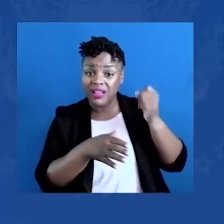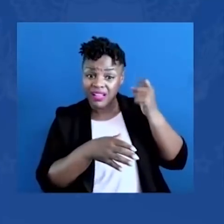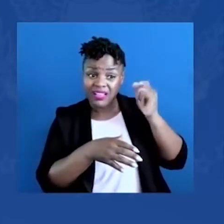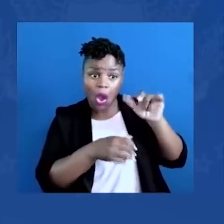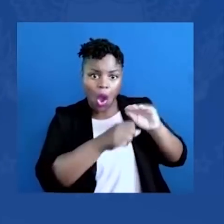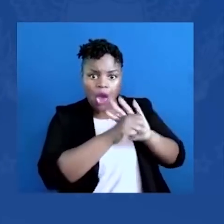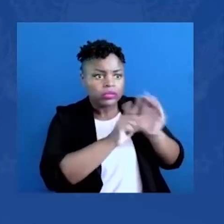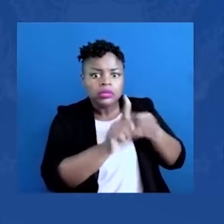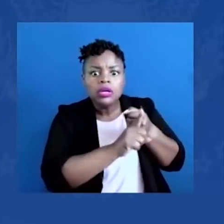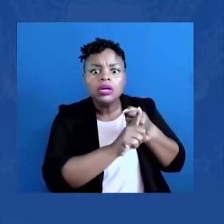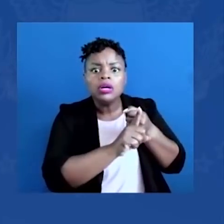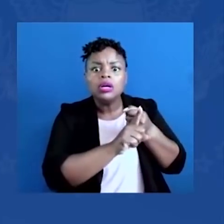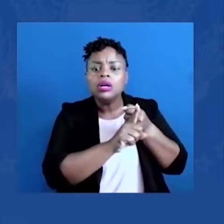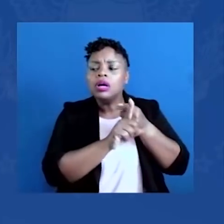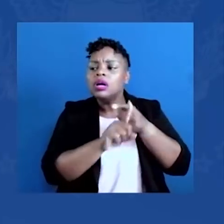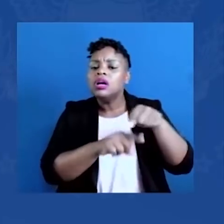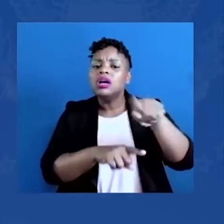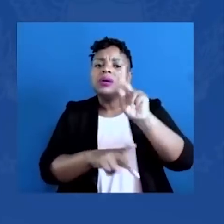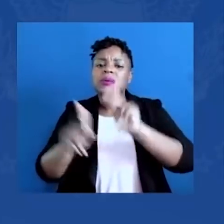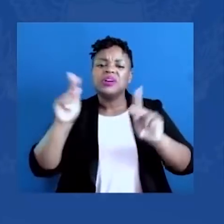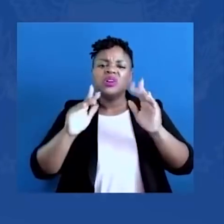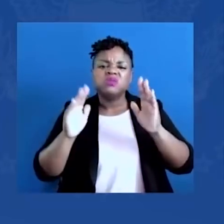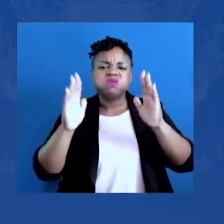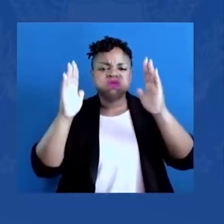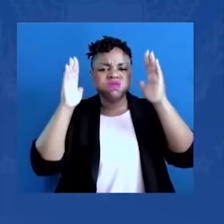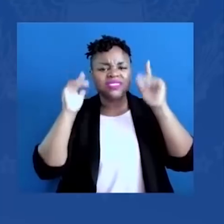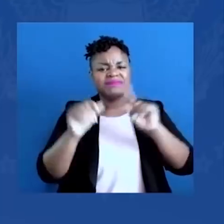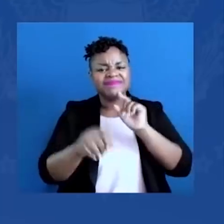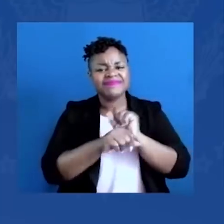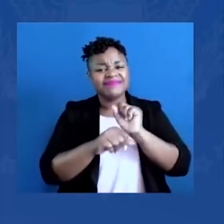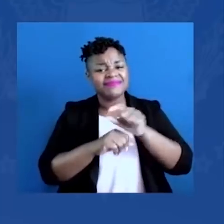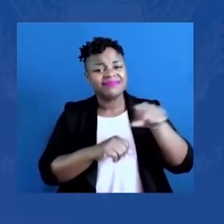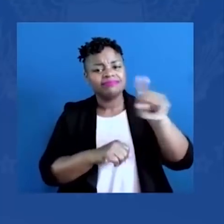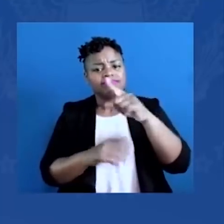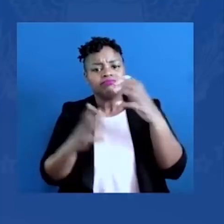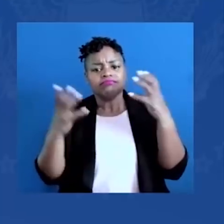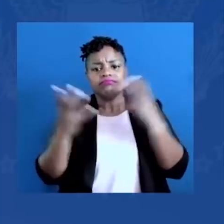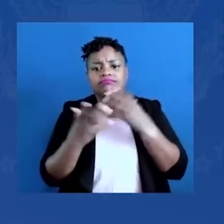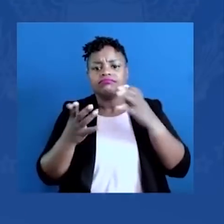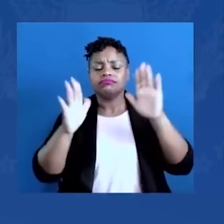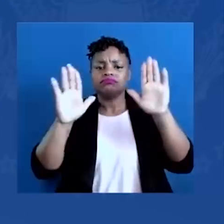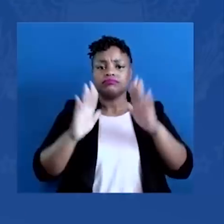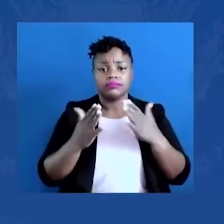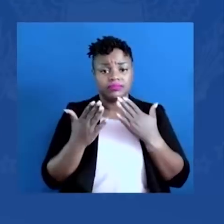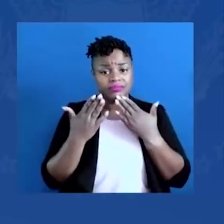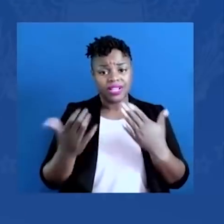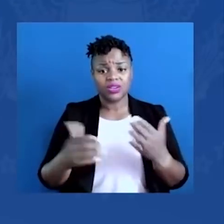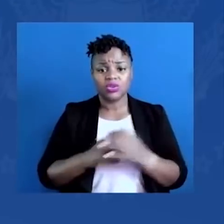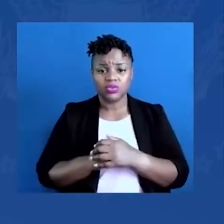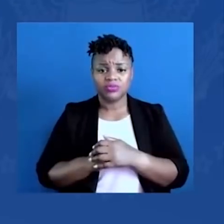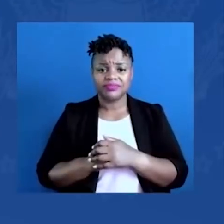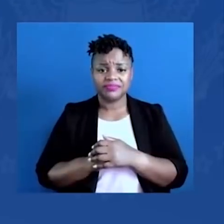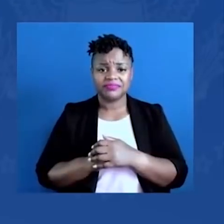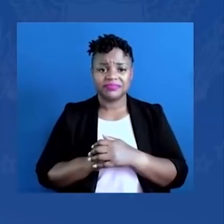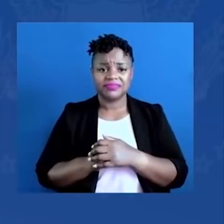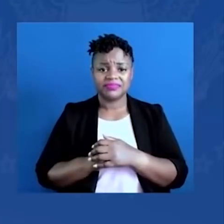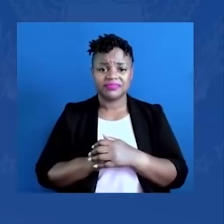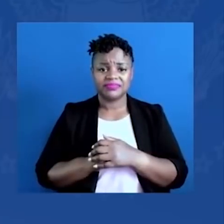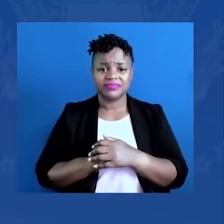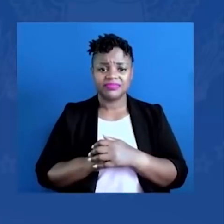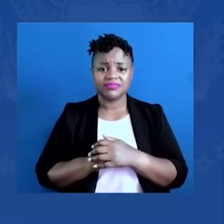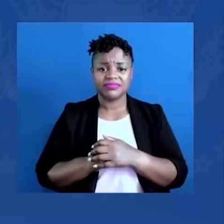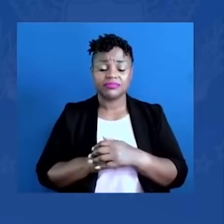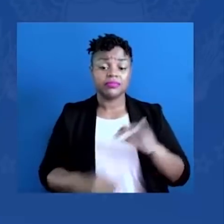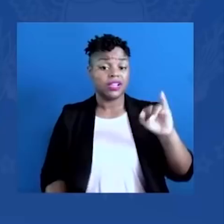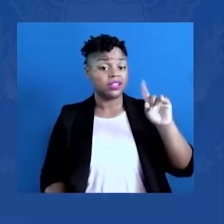maalintii xanuunka badneed ayuu yiri madaxweynaha dalka Mareykanka Joe Biden kadib qoraal ka soo baxday xafiiskiisa go'aankan ayaa wuxuu amrayaa xeer ilaaliyaha